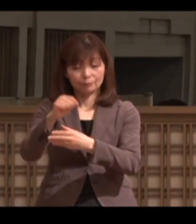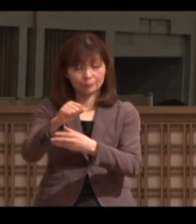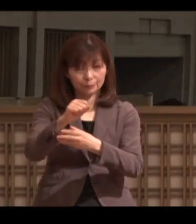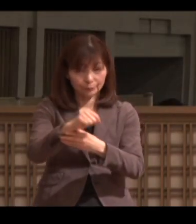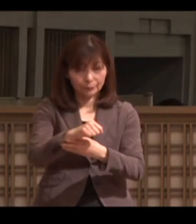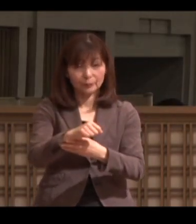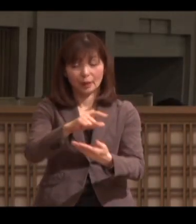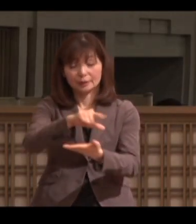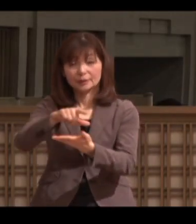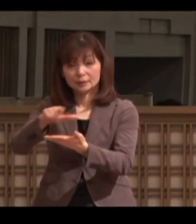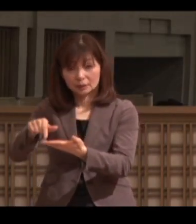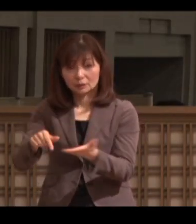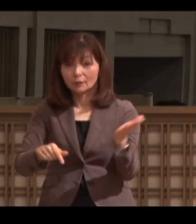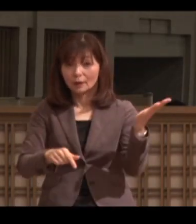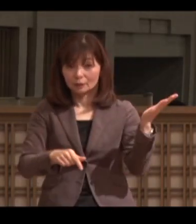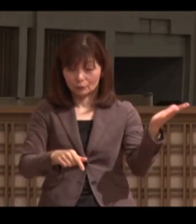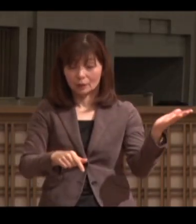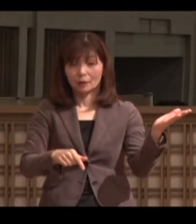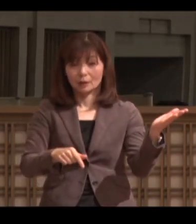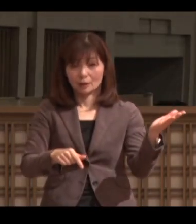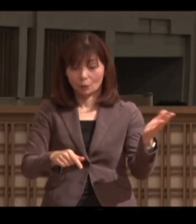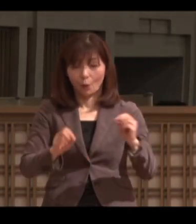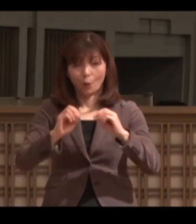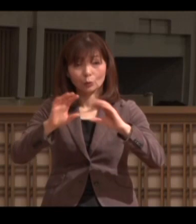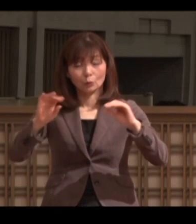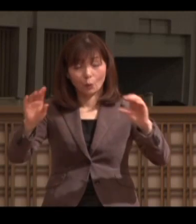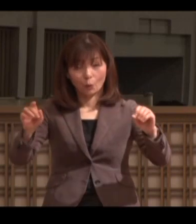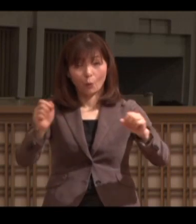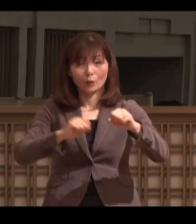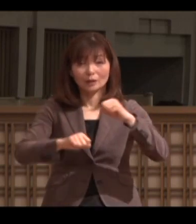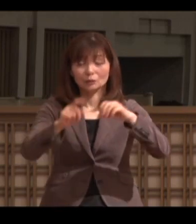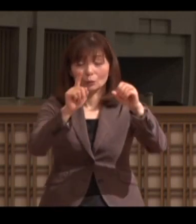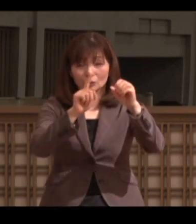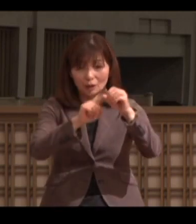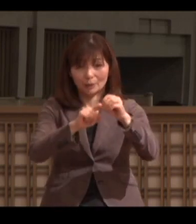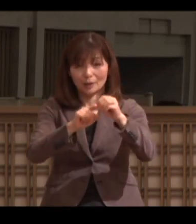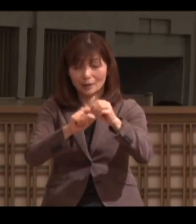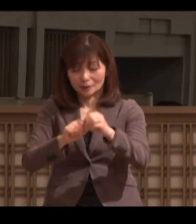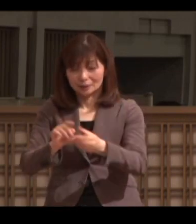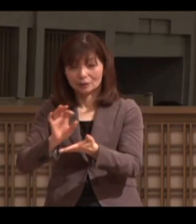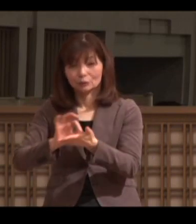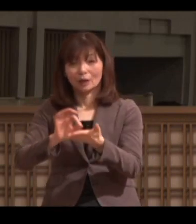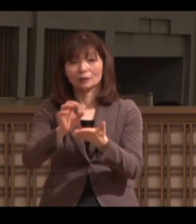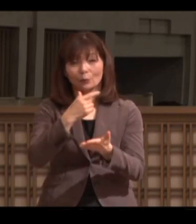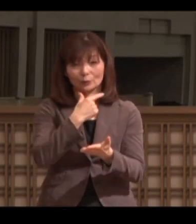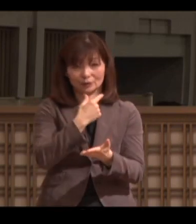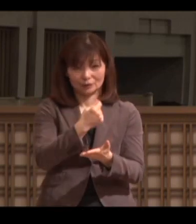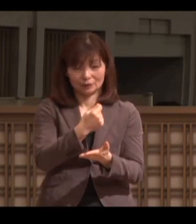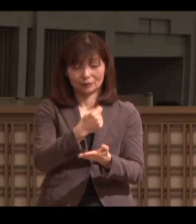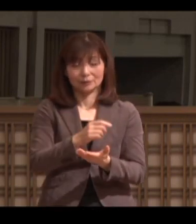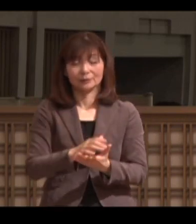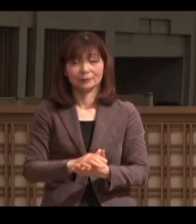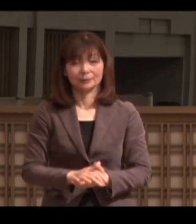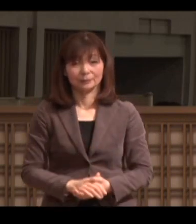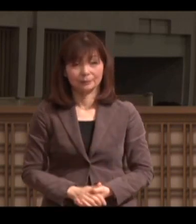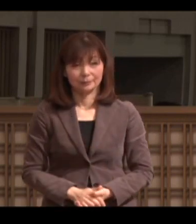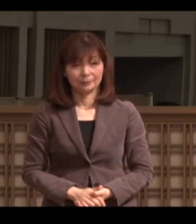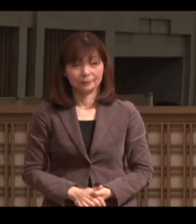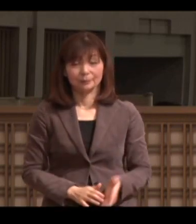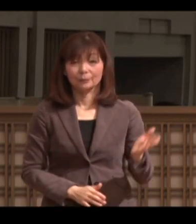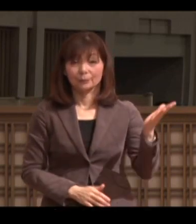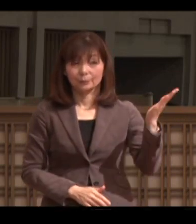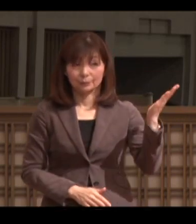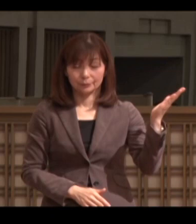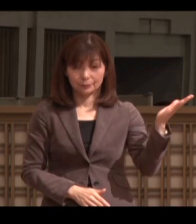にはこのロゴマークやロゴタイプを広報活動などに活用していただきたいと考えていますそれではこの